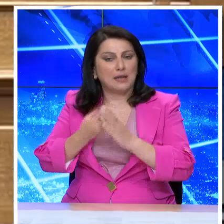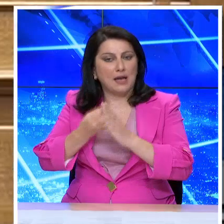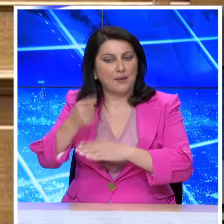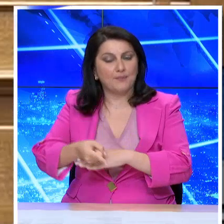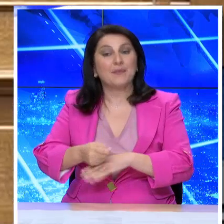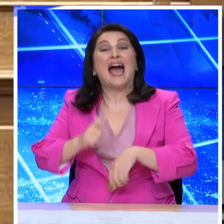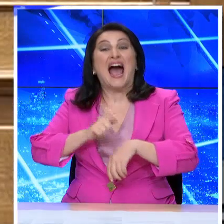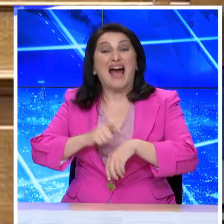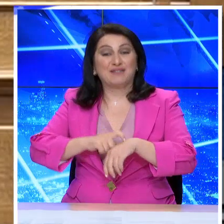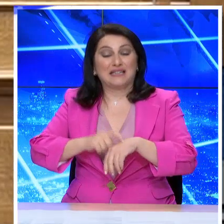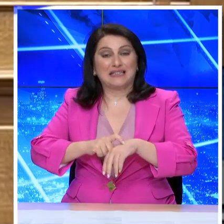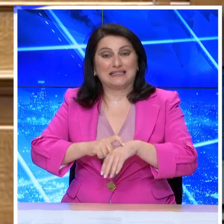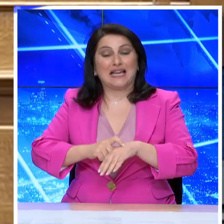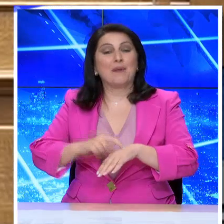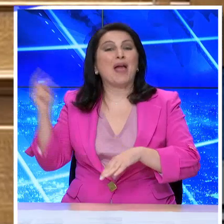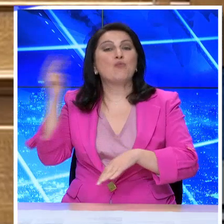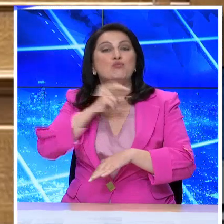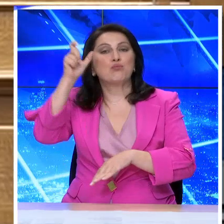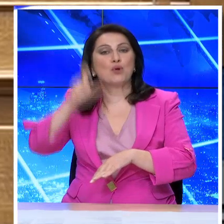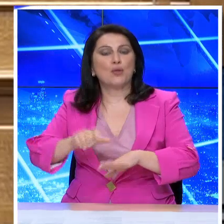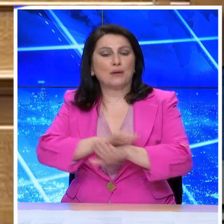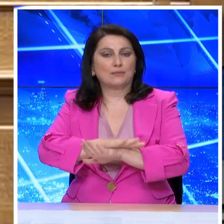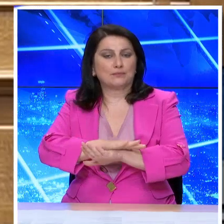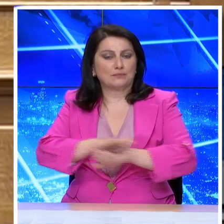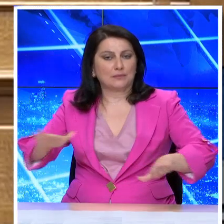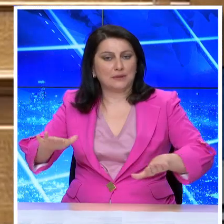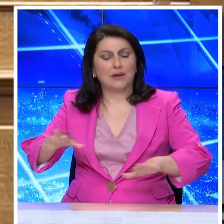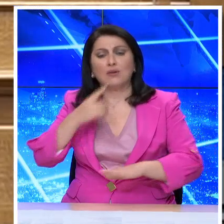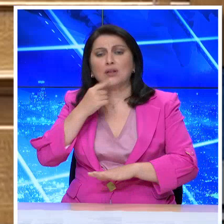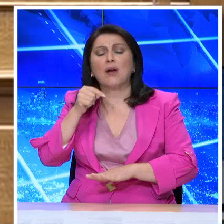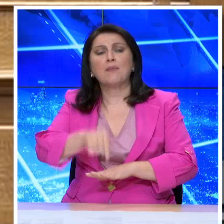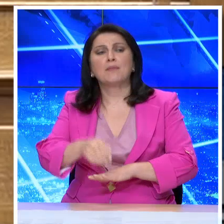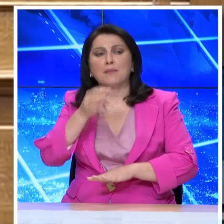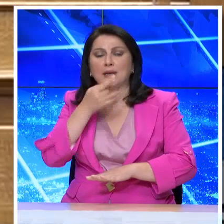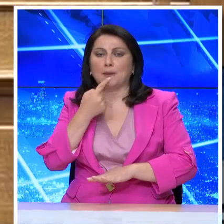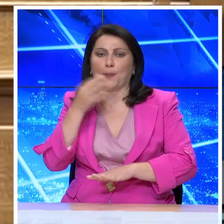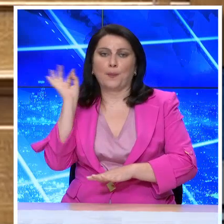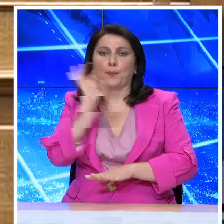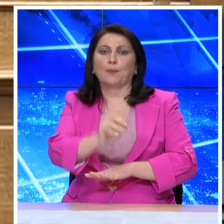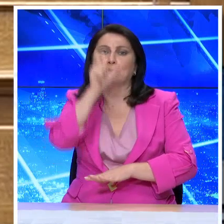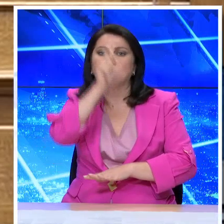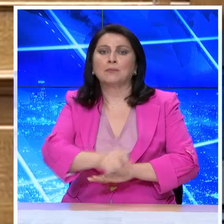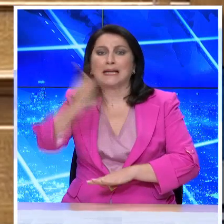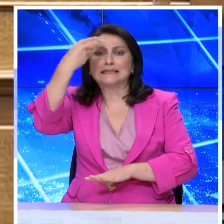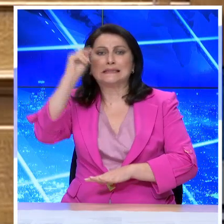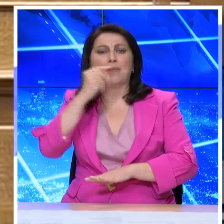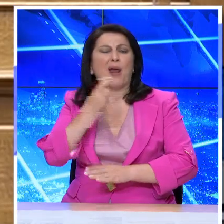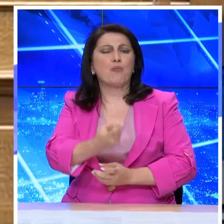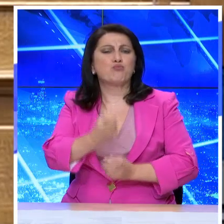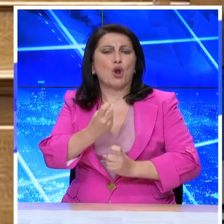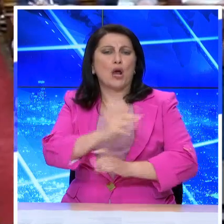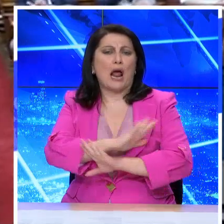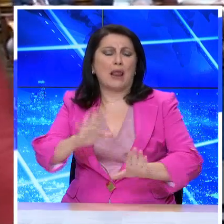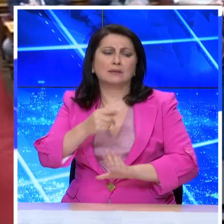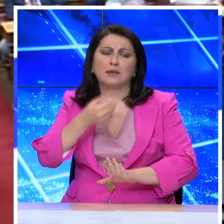τη στιγμή ο Πρωθυπουργός, ολοκληρώνοντας τη δευτερολογία του, πετώντας το γάτι στον Αλέξη Τσίπρα, τον οποίο προκάλεσε, όπως είπε,